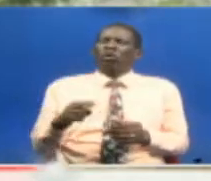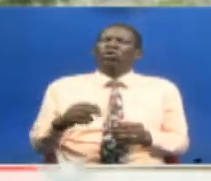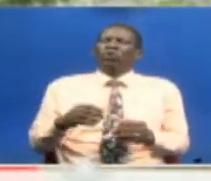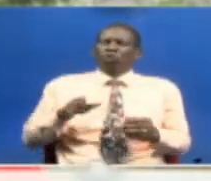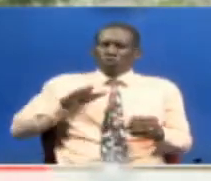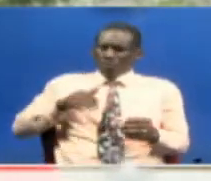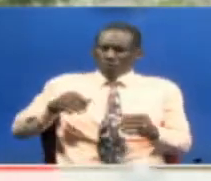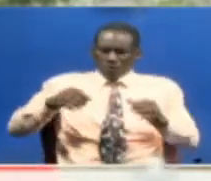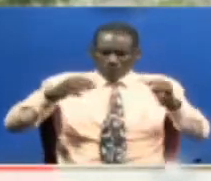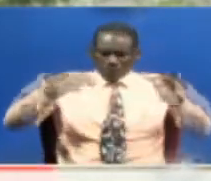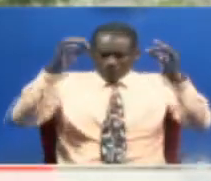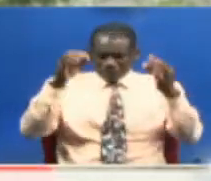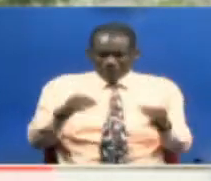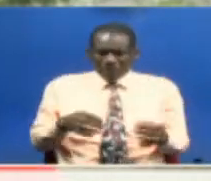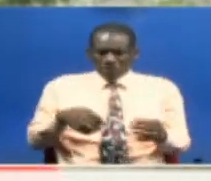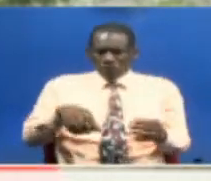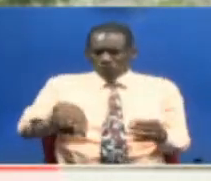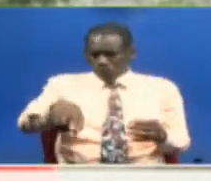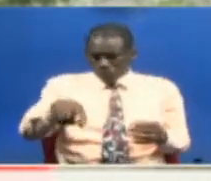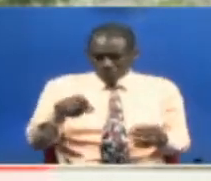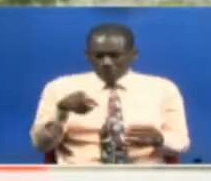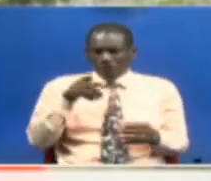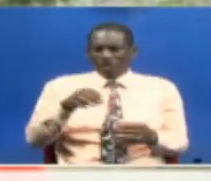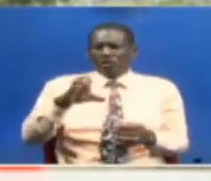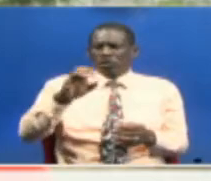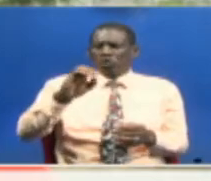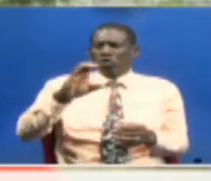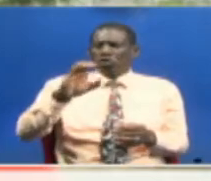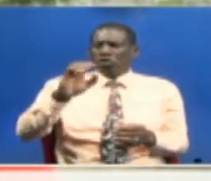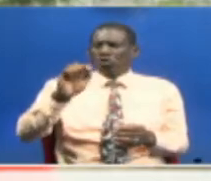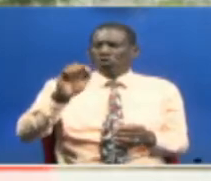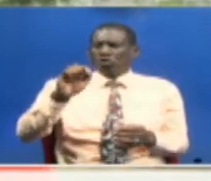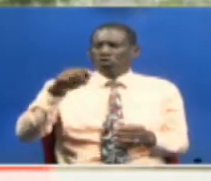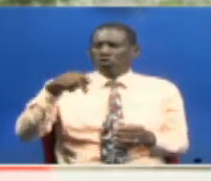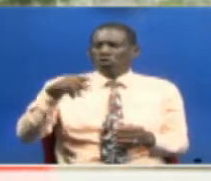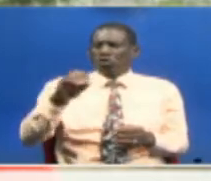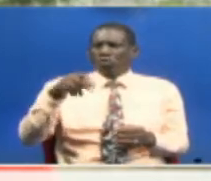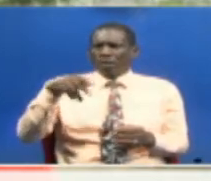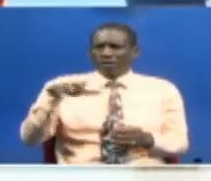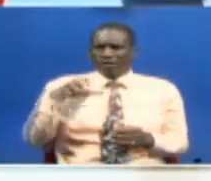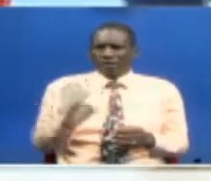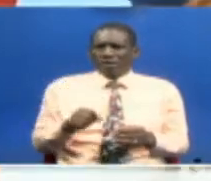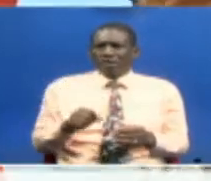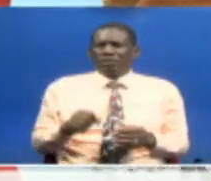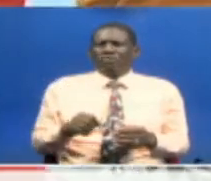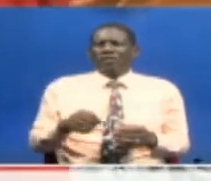faida fulani. Faida ambayo kwamba coral huwa salama, samaki hukua. Kevin